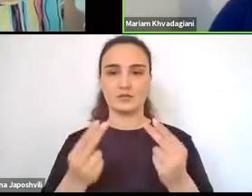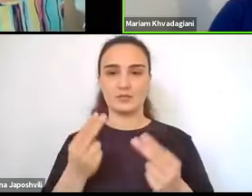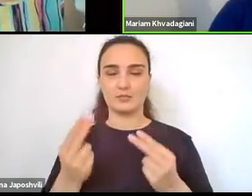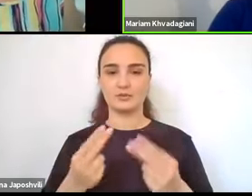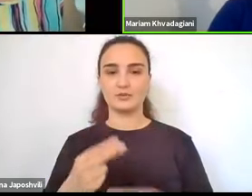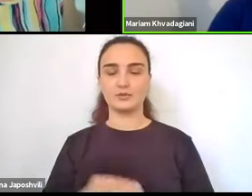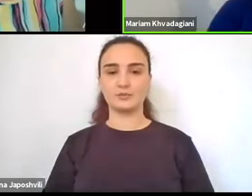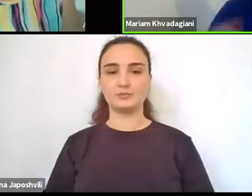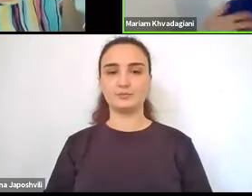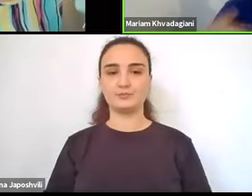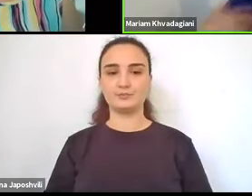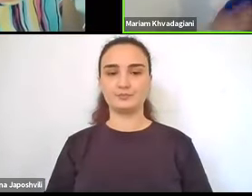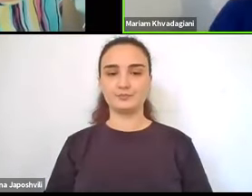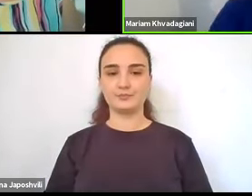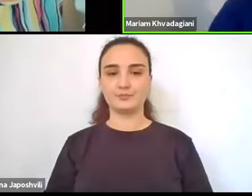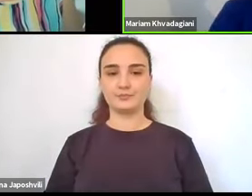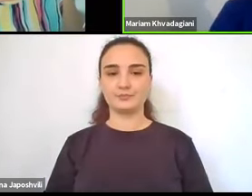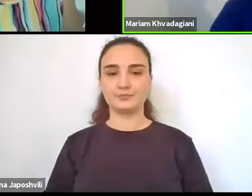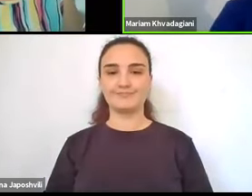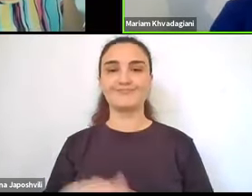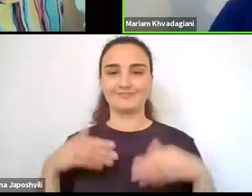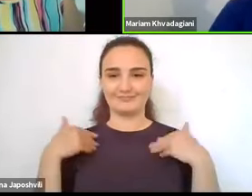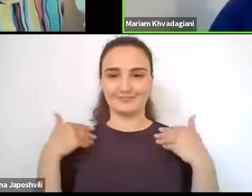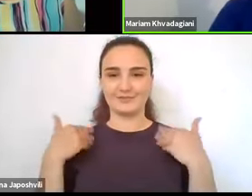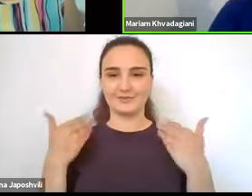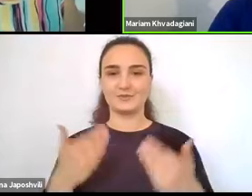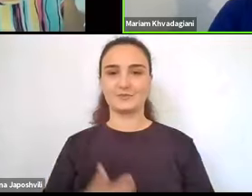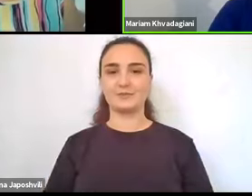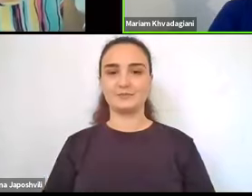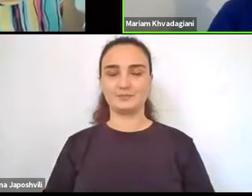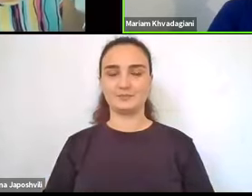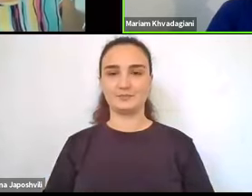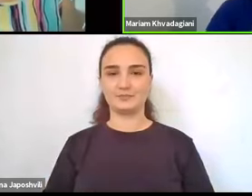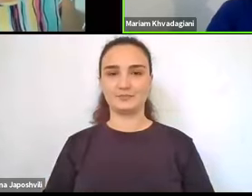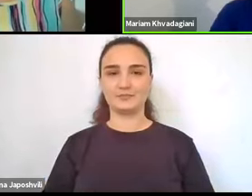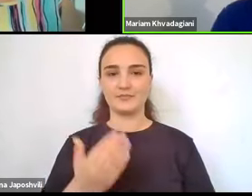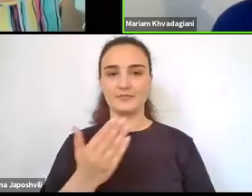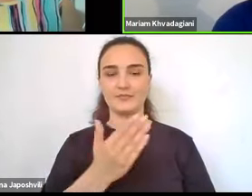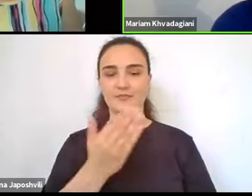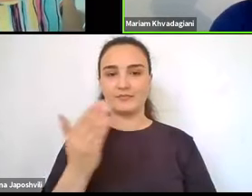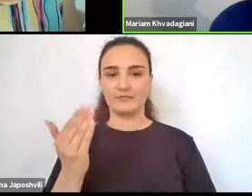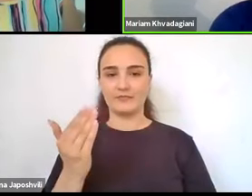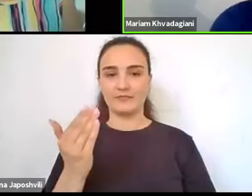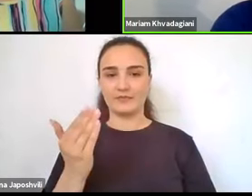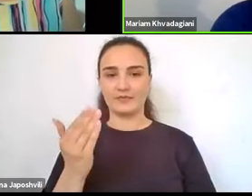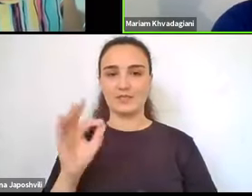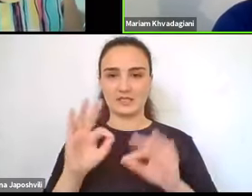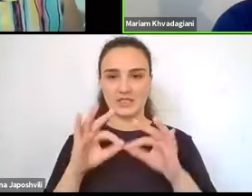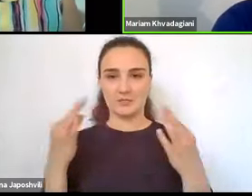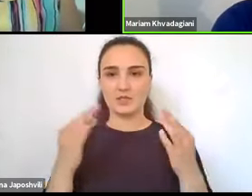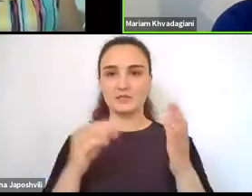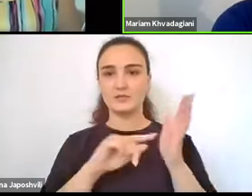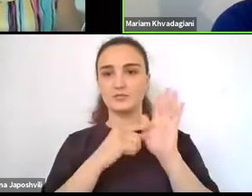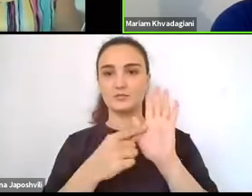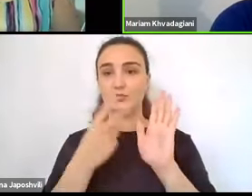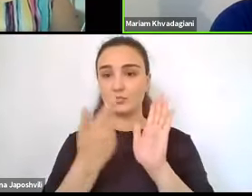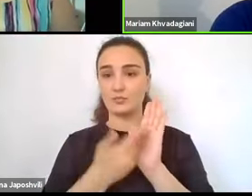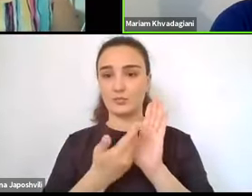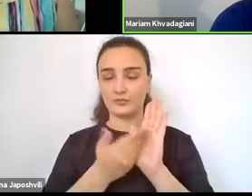კი ბატონო, მოგესალმებით, სალამი ლეკუნა. თქვენის ნებართვით გავაზიარებ სლაიდს იმისათვის,